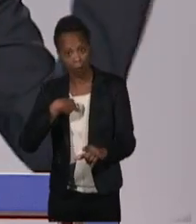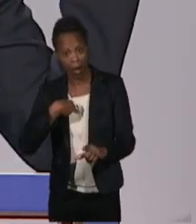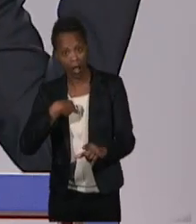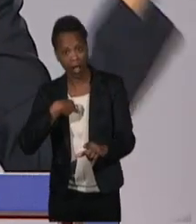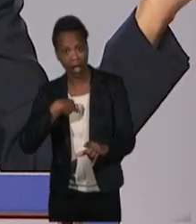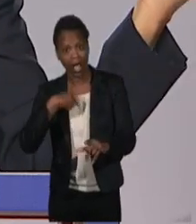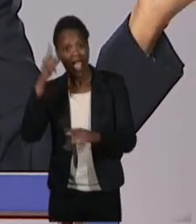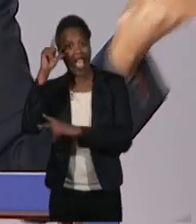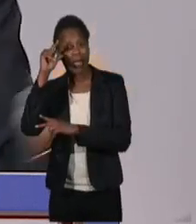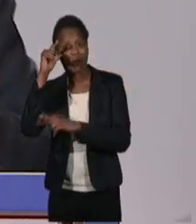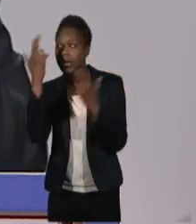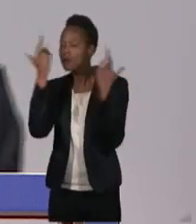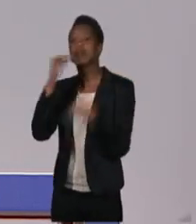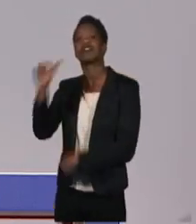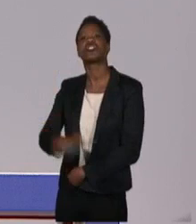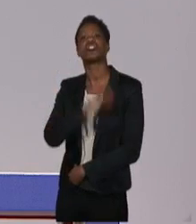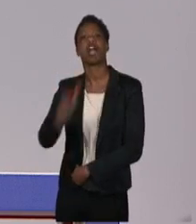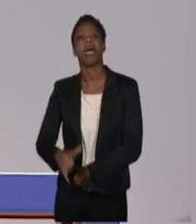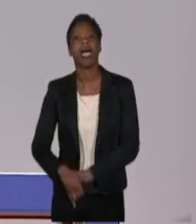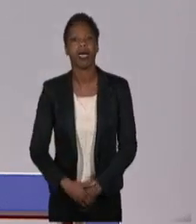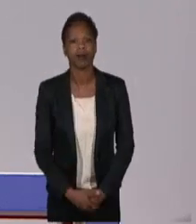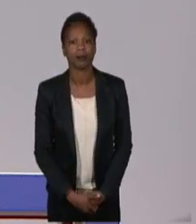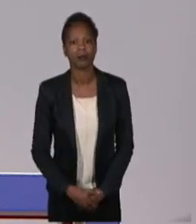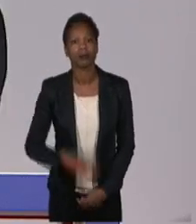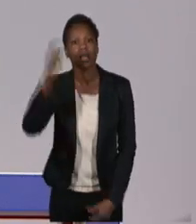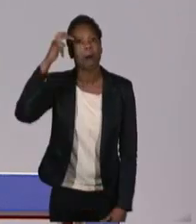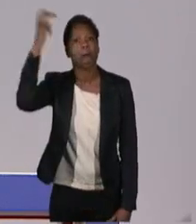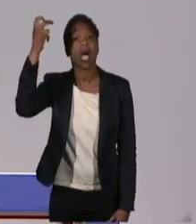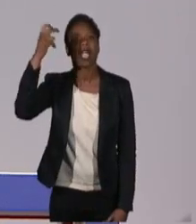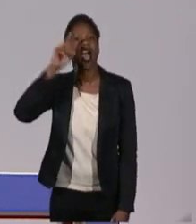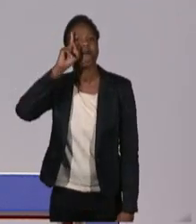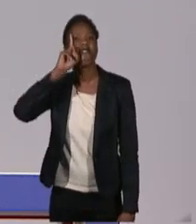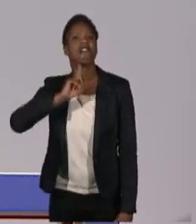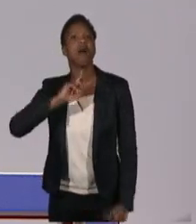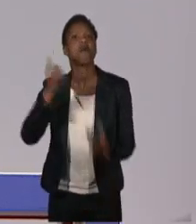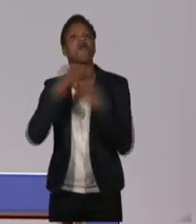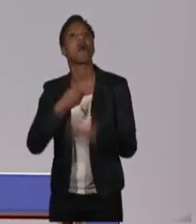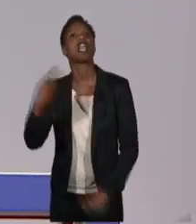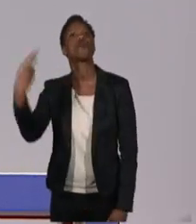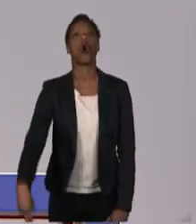de soumettre la République. Marianne n'est pas une femme voilée.